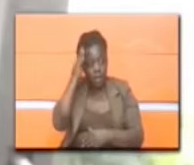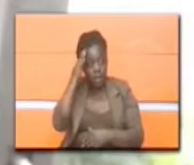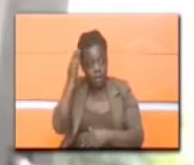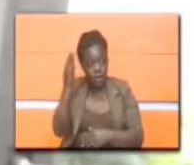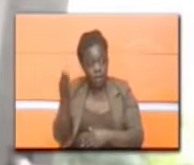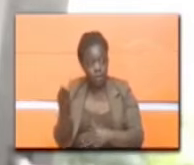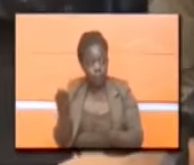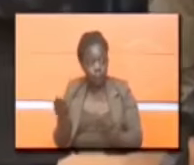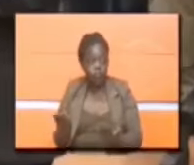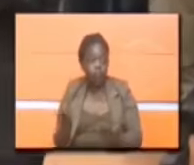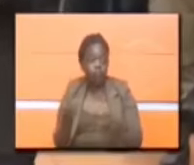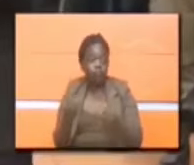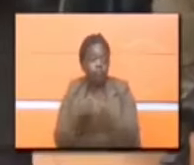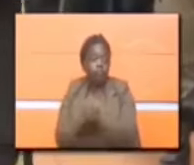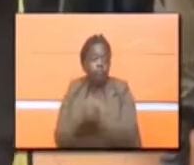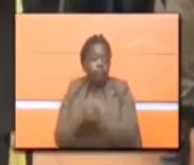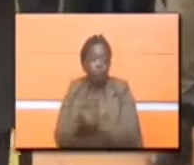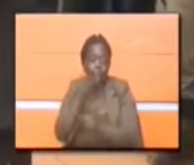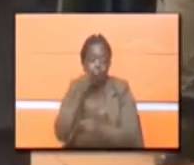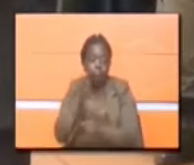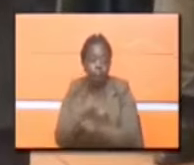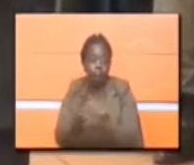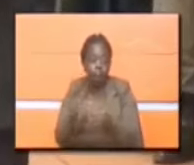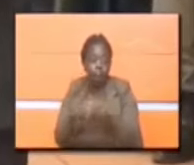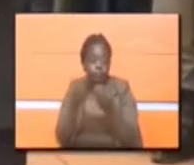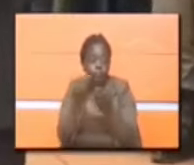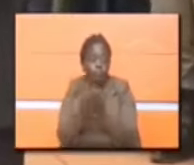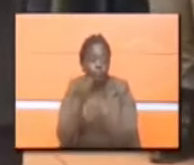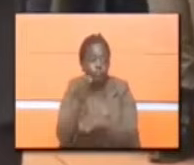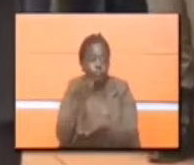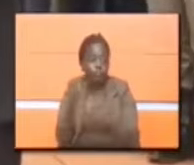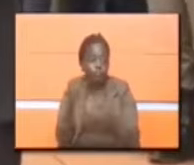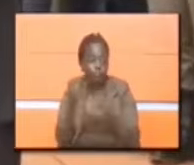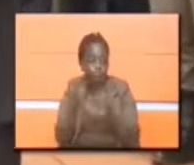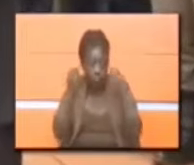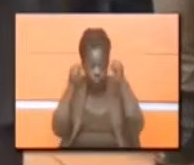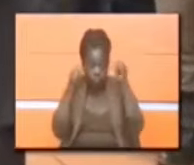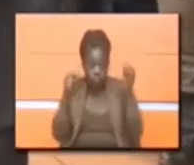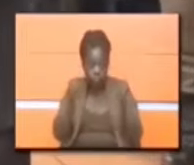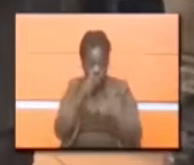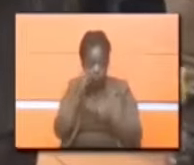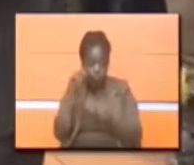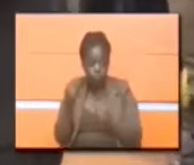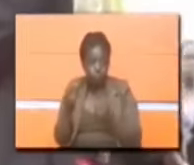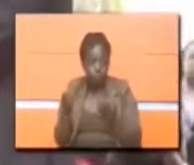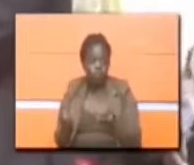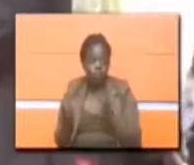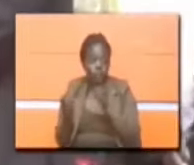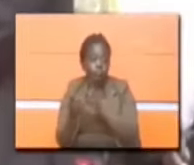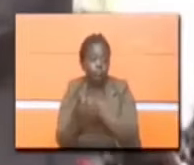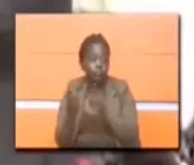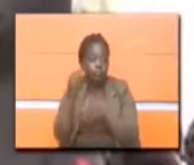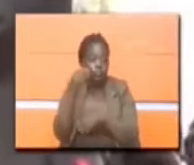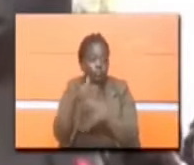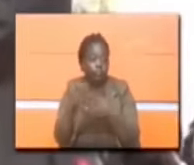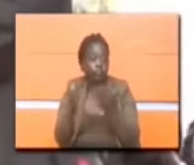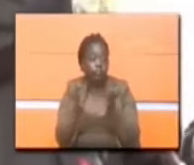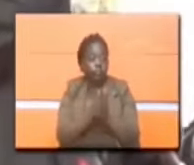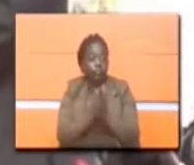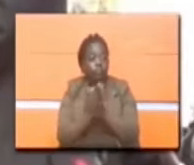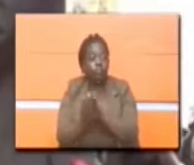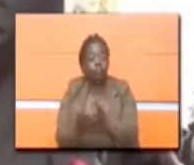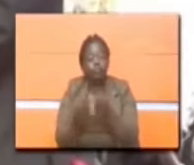and breadwinner. Ono abasuubiza okutuusa okusaba kwabwe eri President Museveni okw'okubasisinkana oluvannyuma